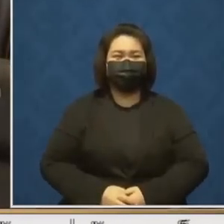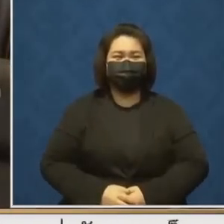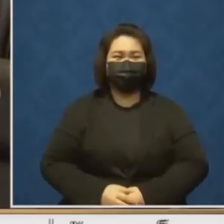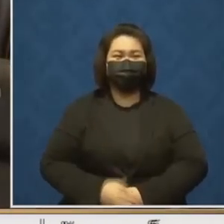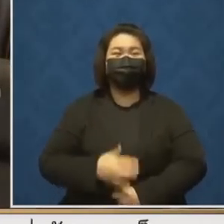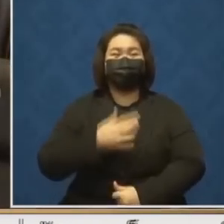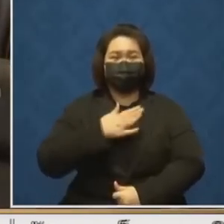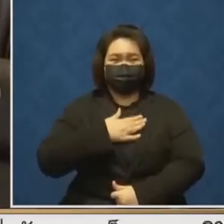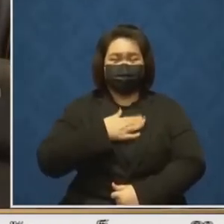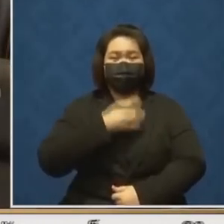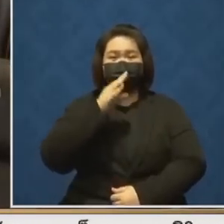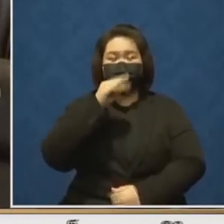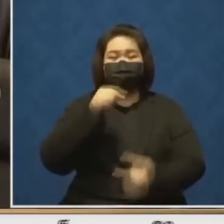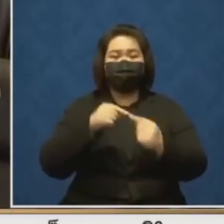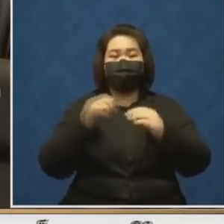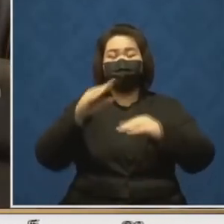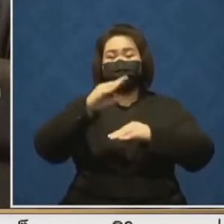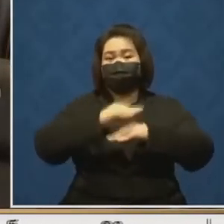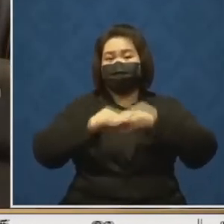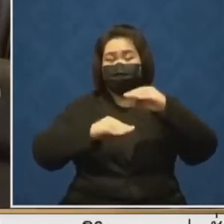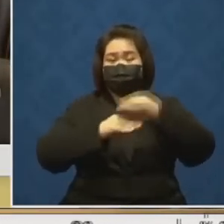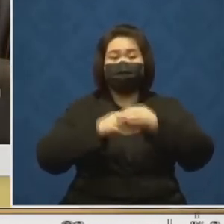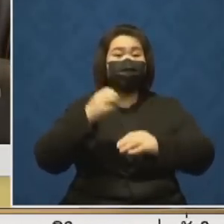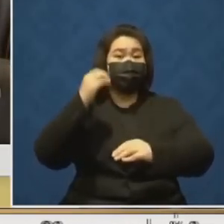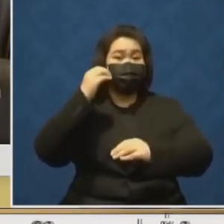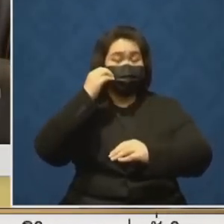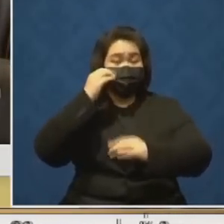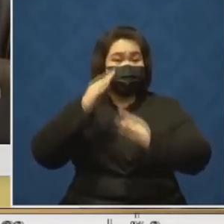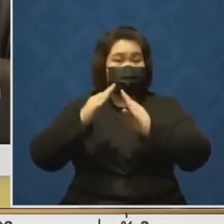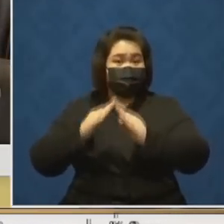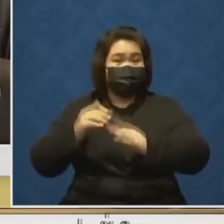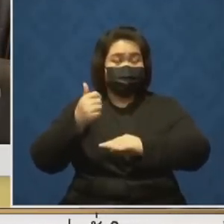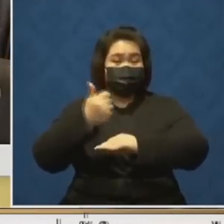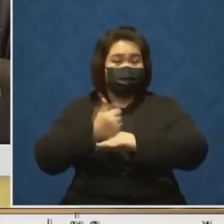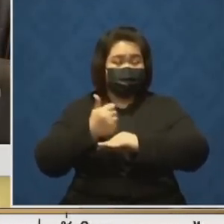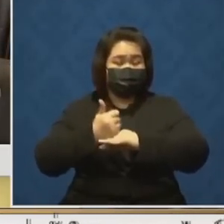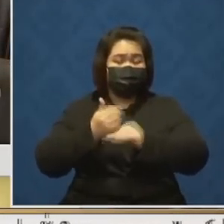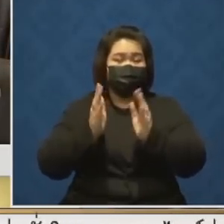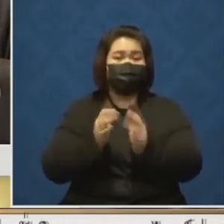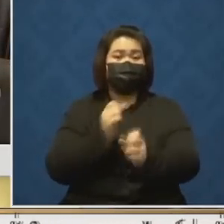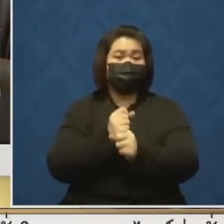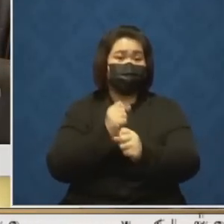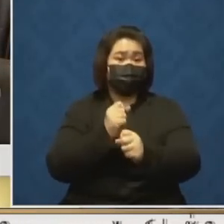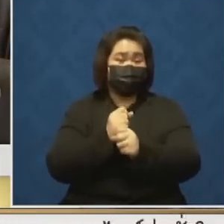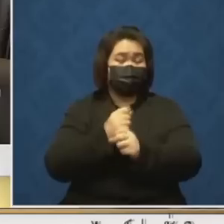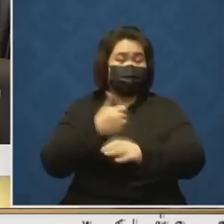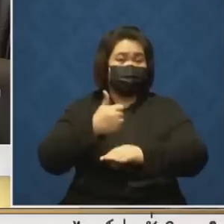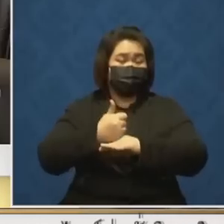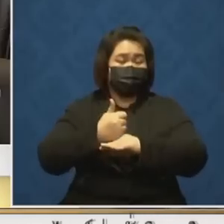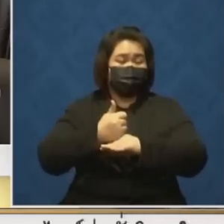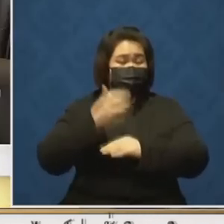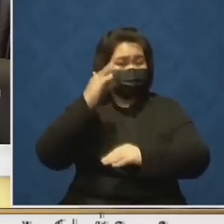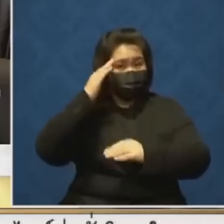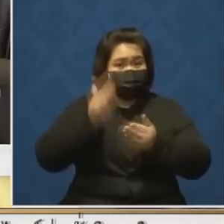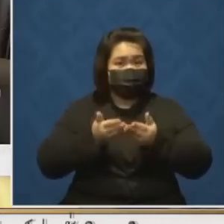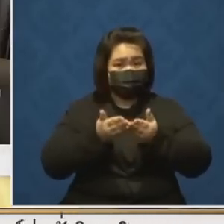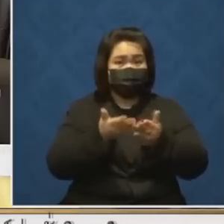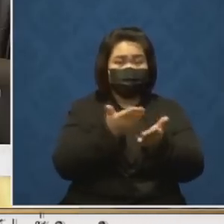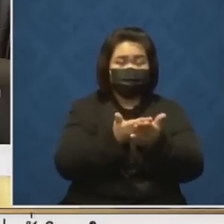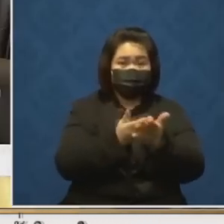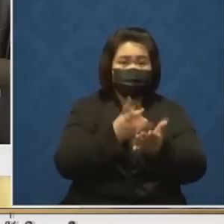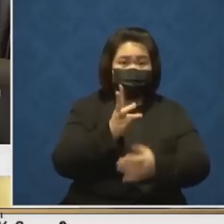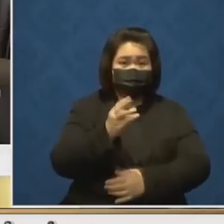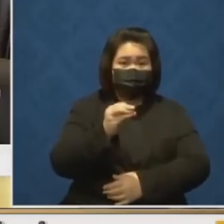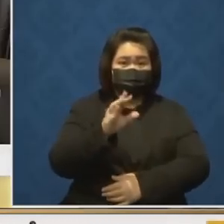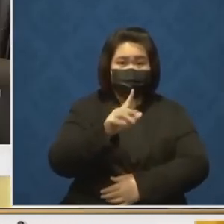ณต่